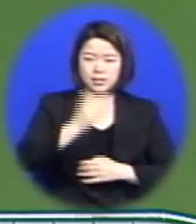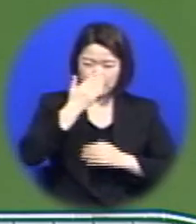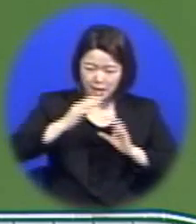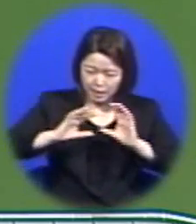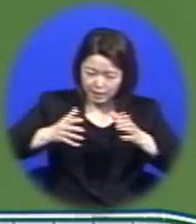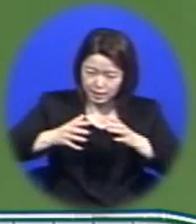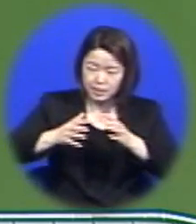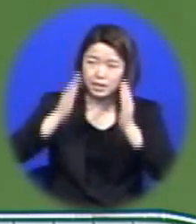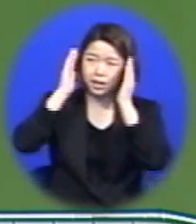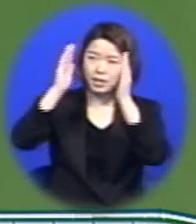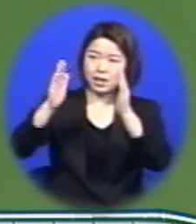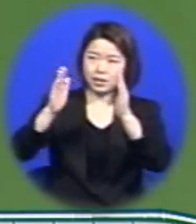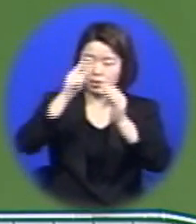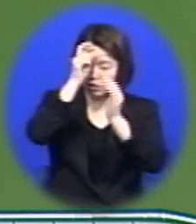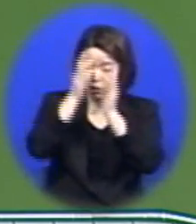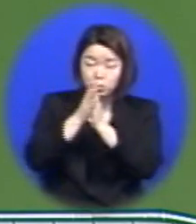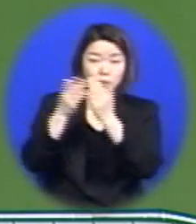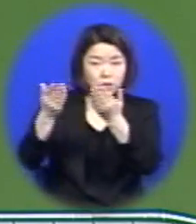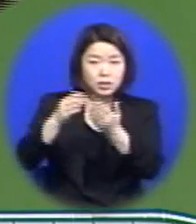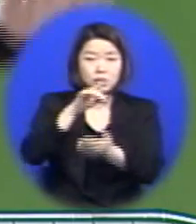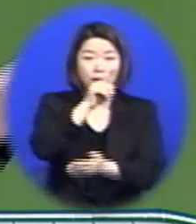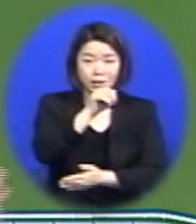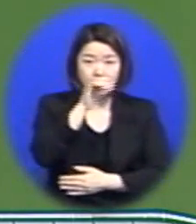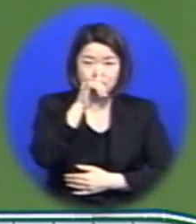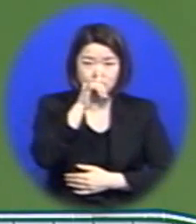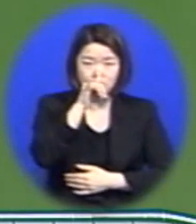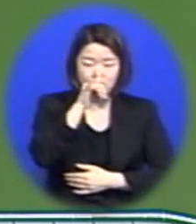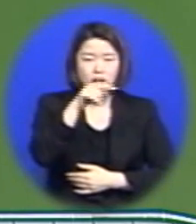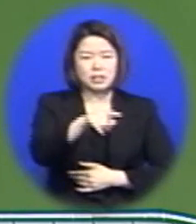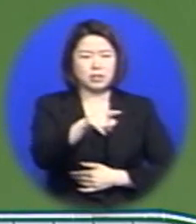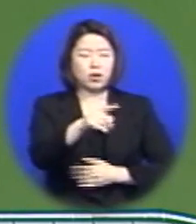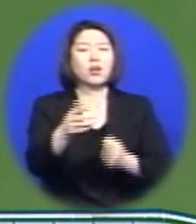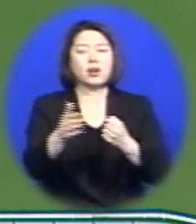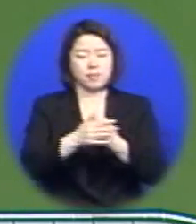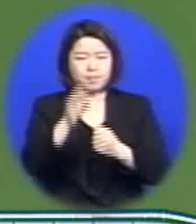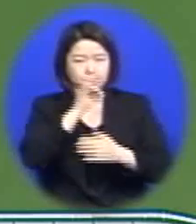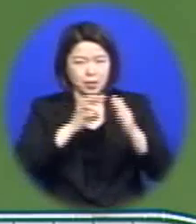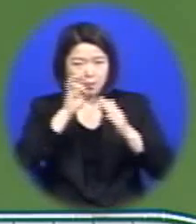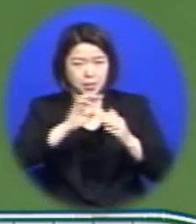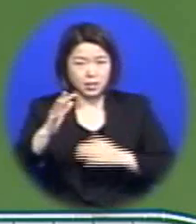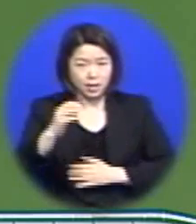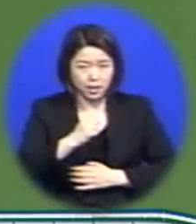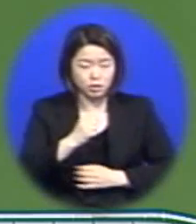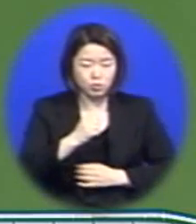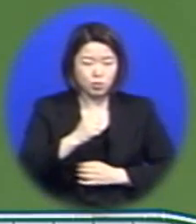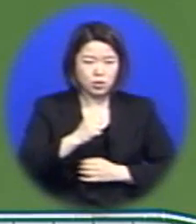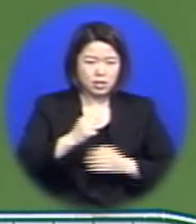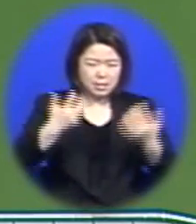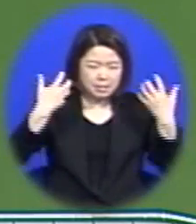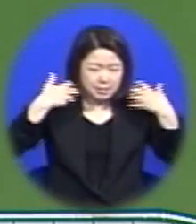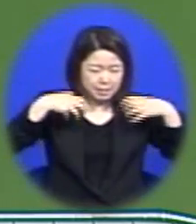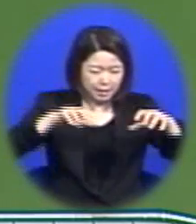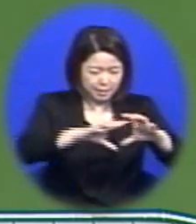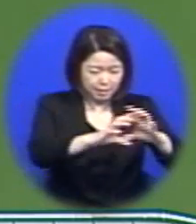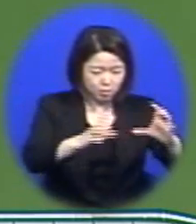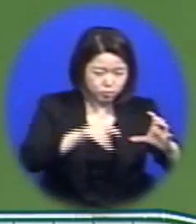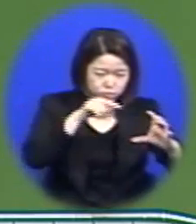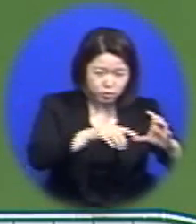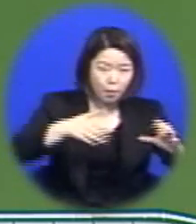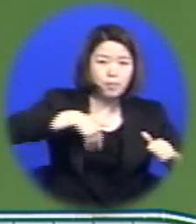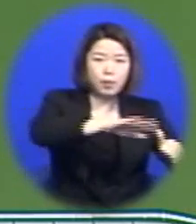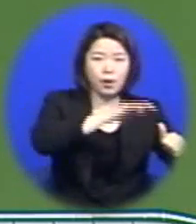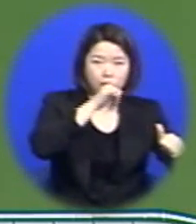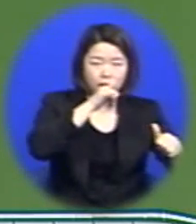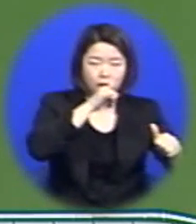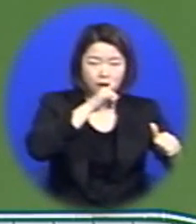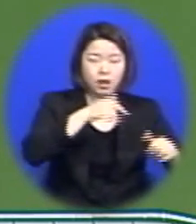있어요 그래서 그걸 모함해 사자굴에 던졌아요 사자굴에 들어갈 줄 알면서도 다니엘은 기도를